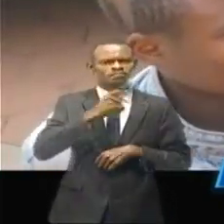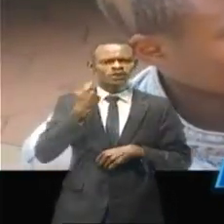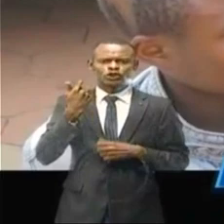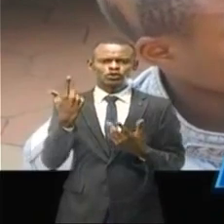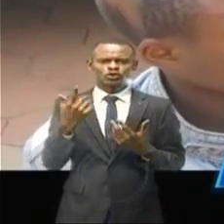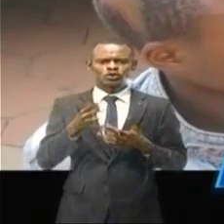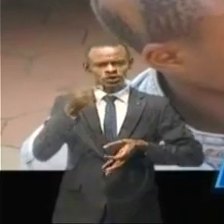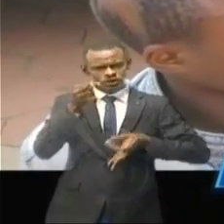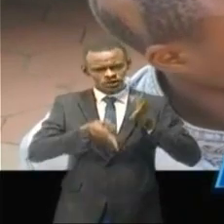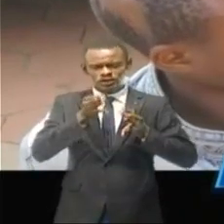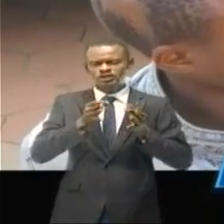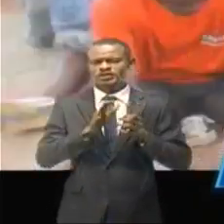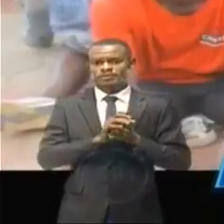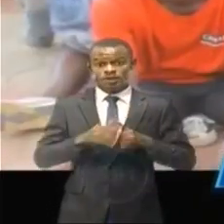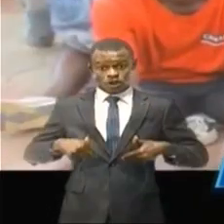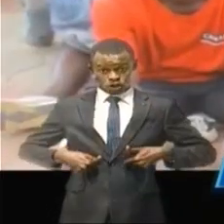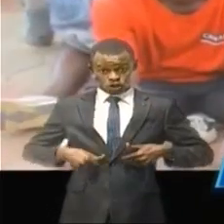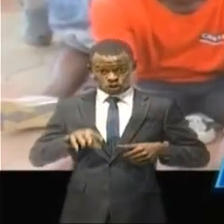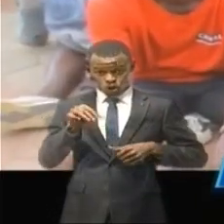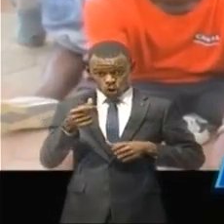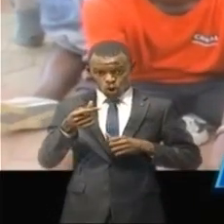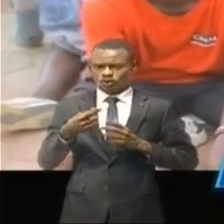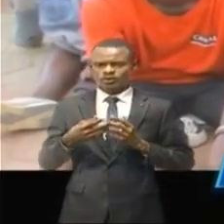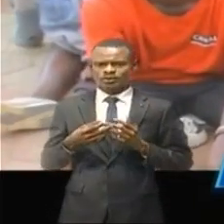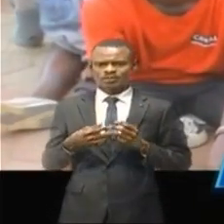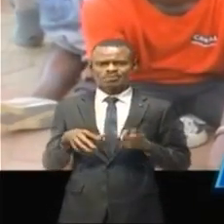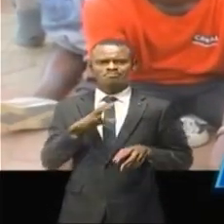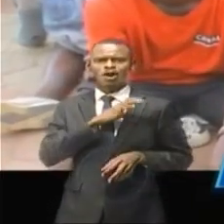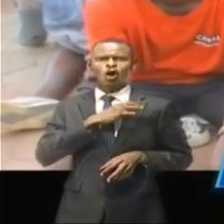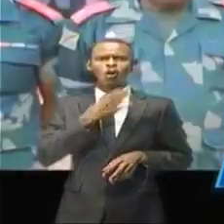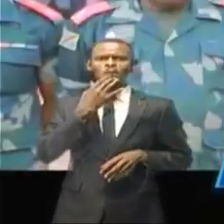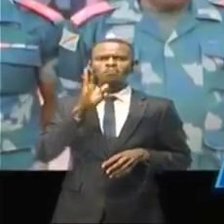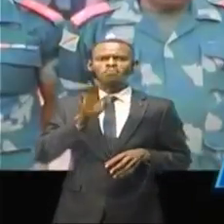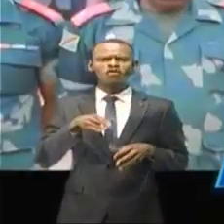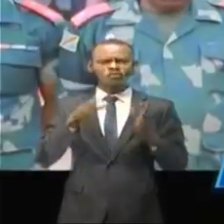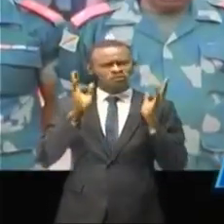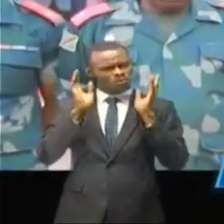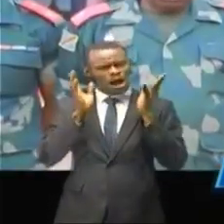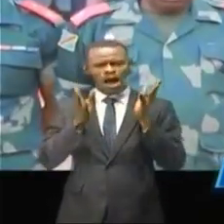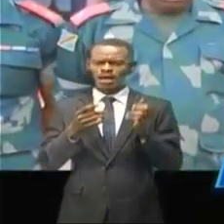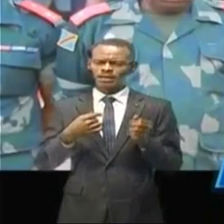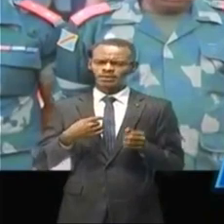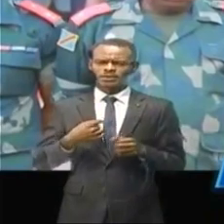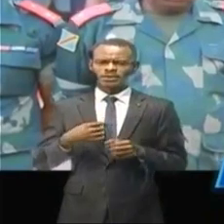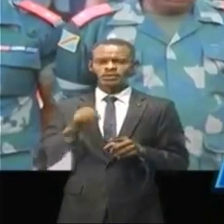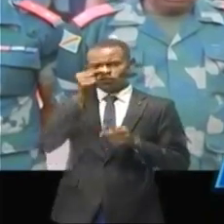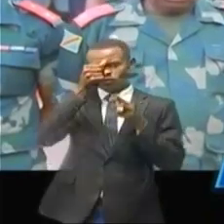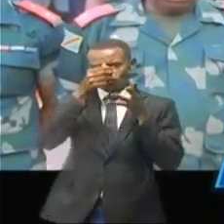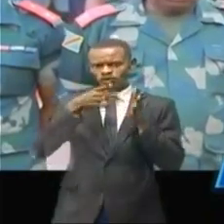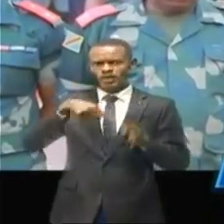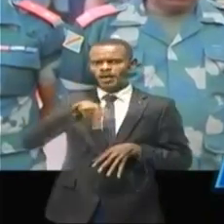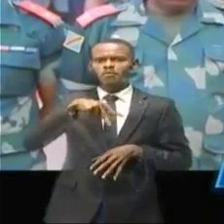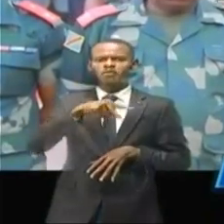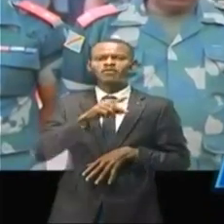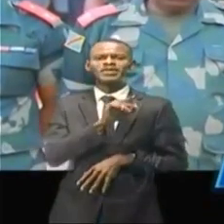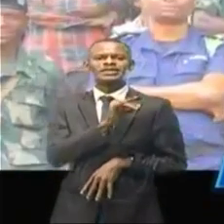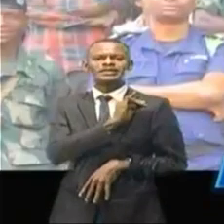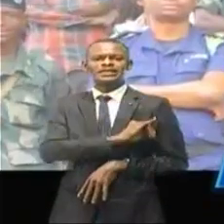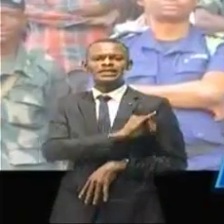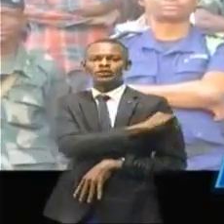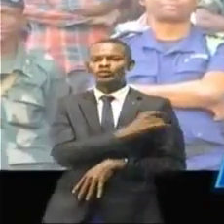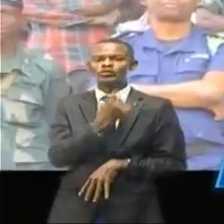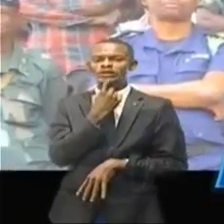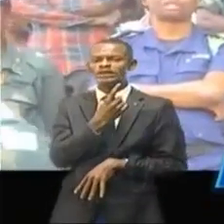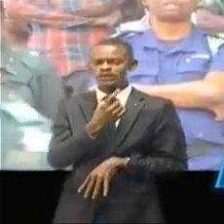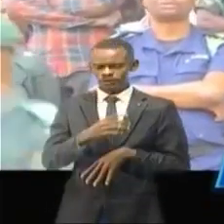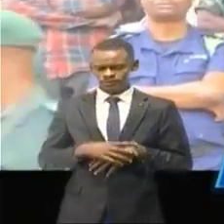qui sabotent la ville à travers des actions inciviques, le gouverneur de l'Ituri les a invités au sens plus élevé du patriotisme. C'est